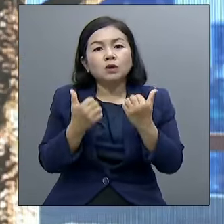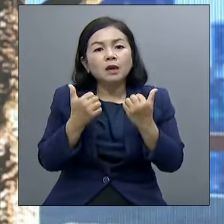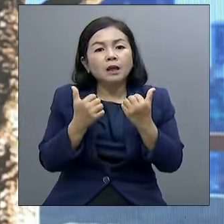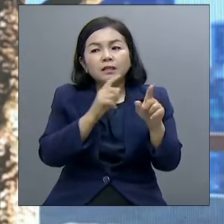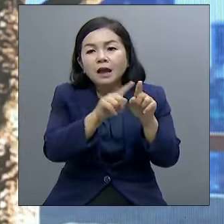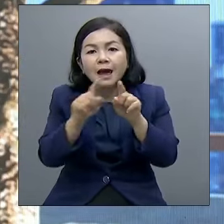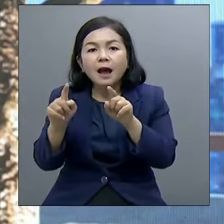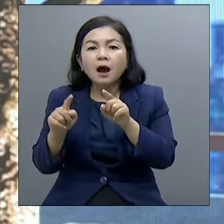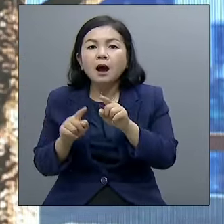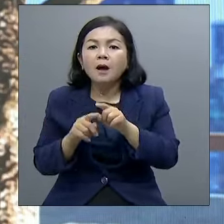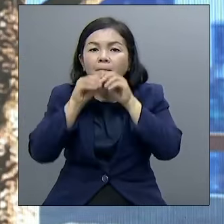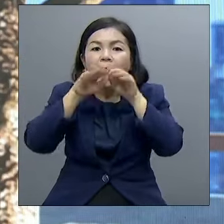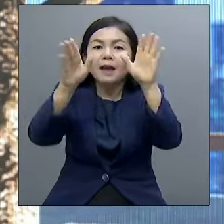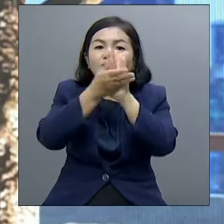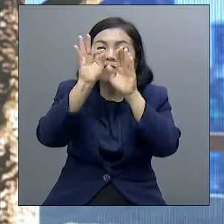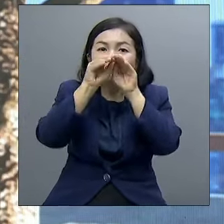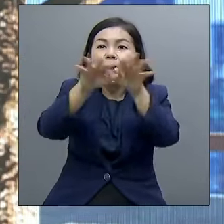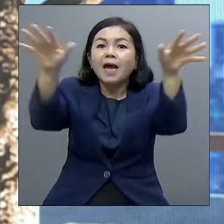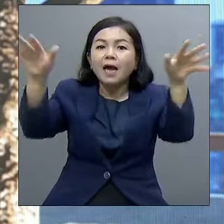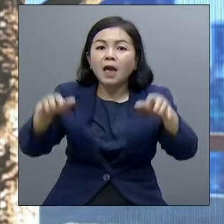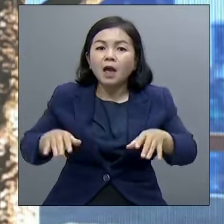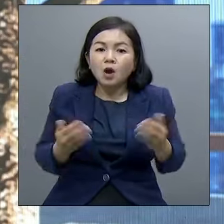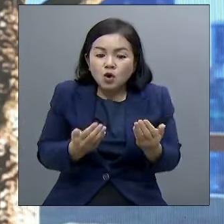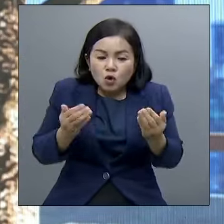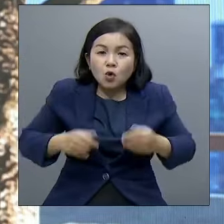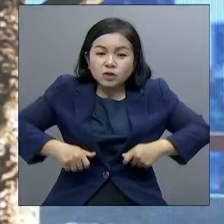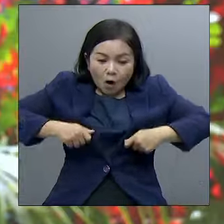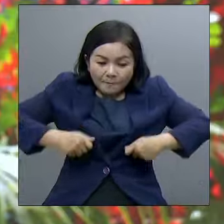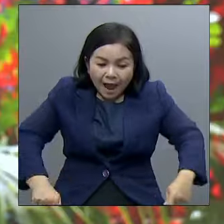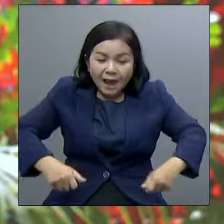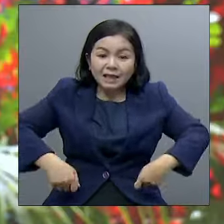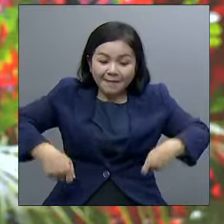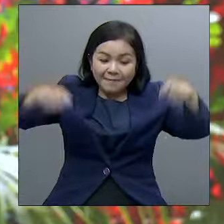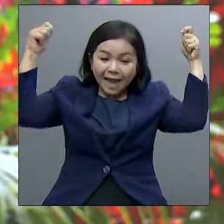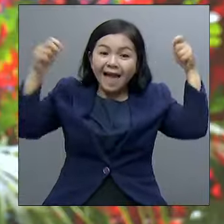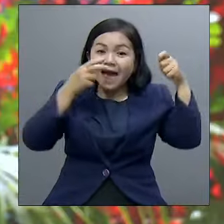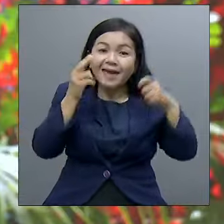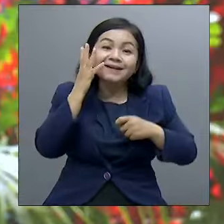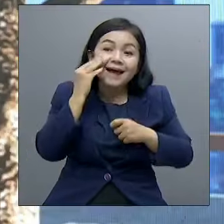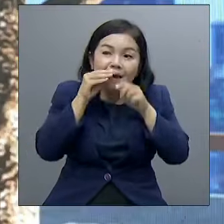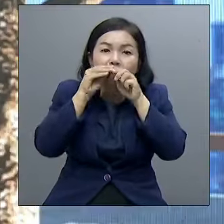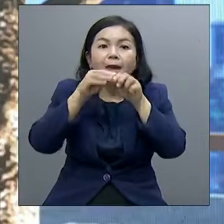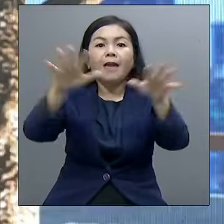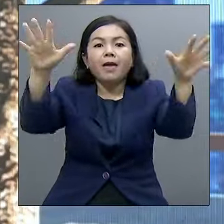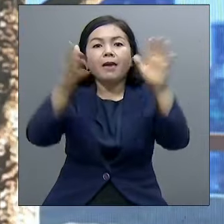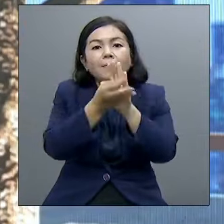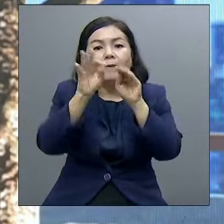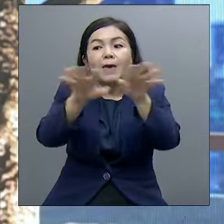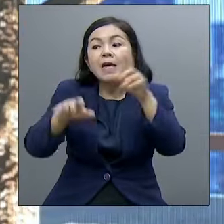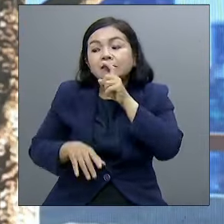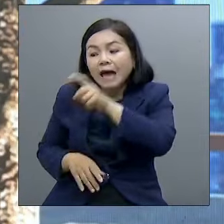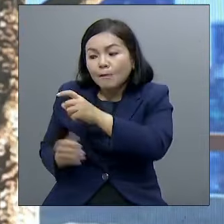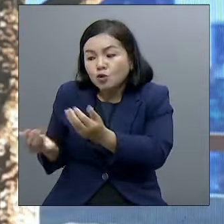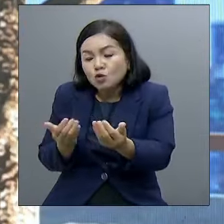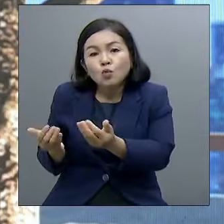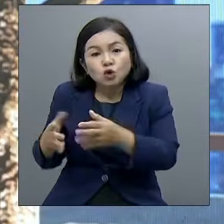คนเนี่ย โพสต์ ลง ใช่ ลูกแก ลูกฉันน่ารักไงลูกเราน่ารักอยากให้โลกรู ้แต่ถามหรือยังว่าในอนาคตเด็